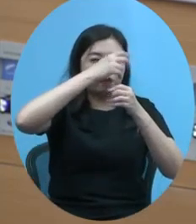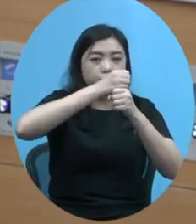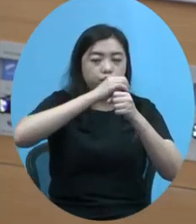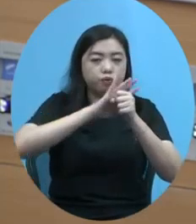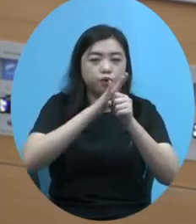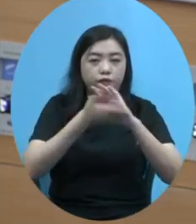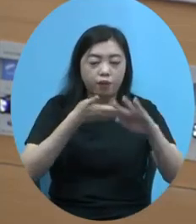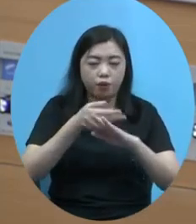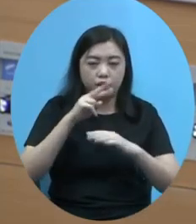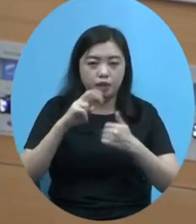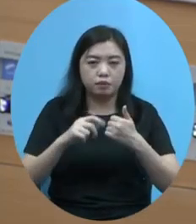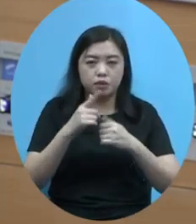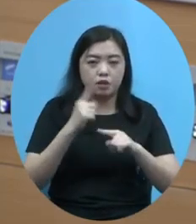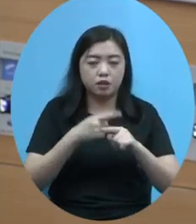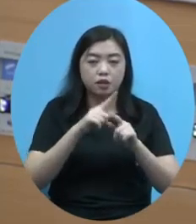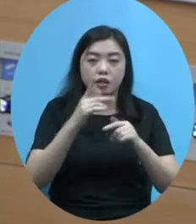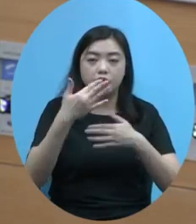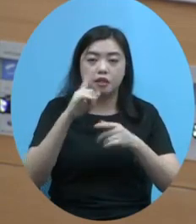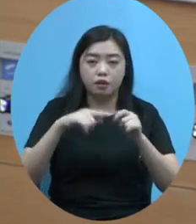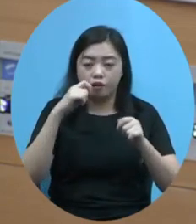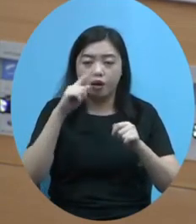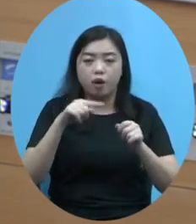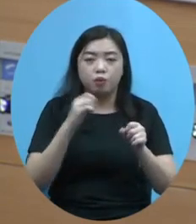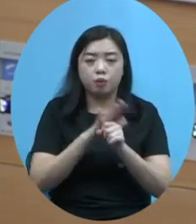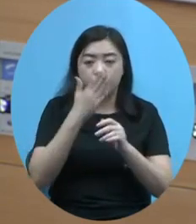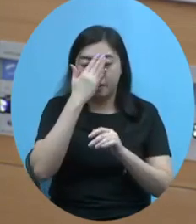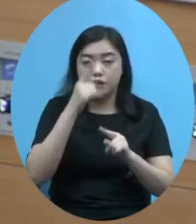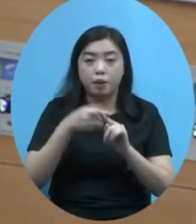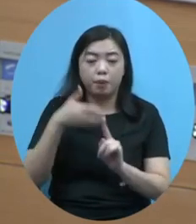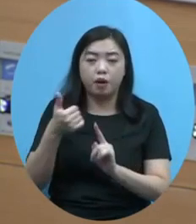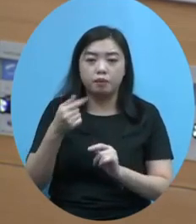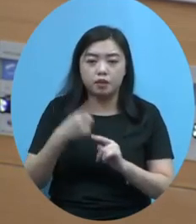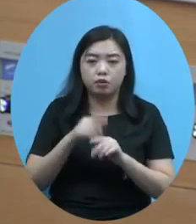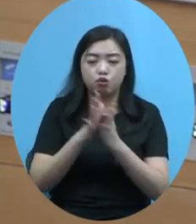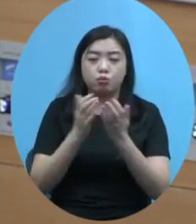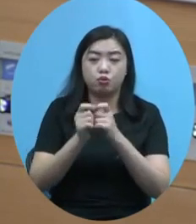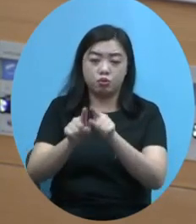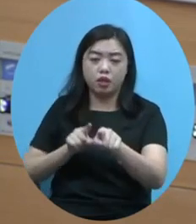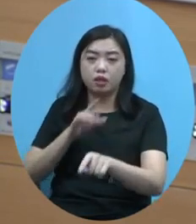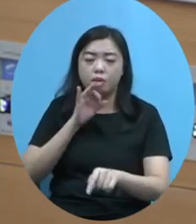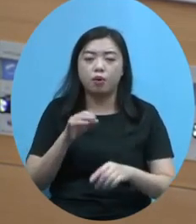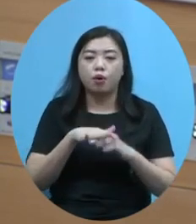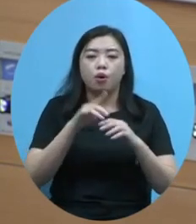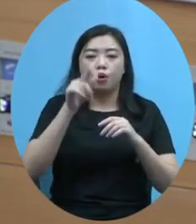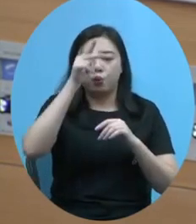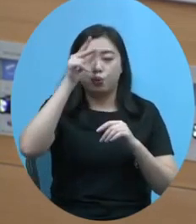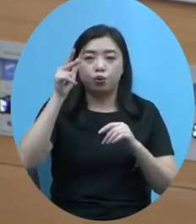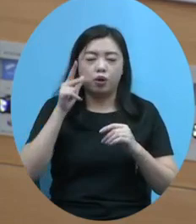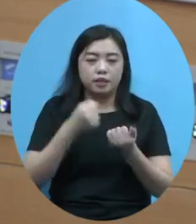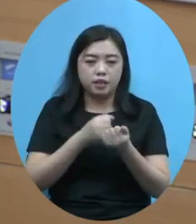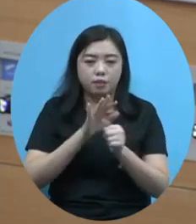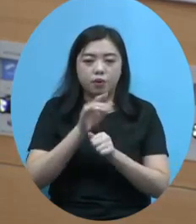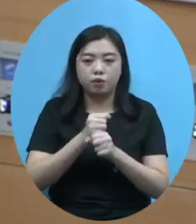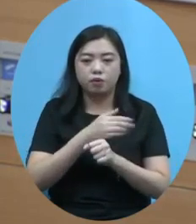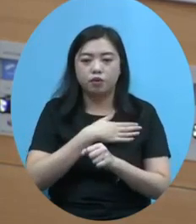其實他哋係幾時快測確診嘅咧？而家呢一個數字係咪已經出現咗滯後咧？聯合醫院嗰度各位支援人員有